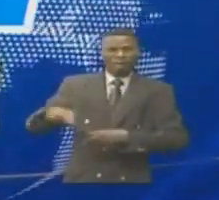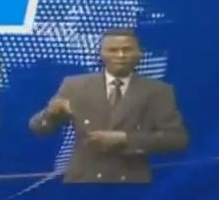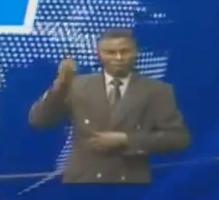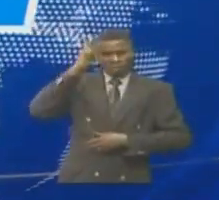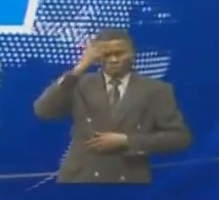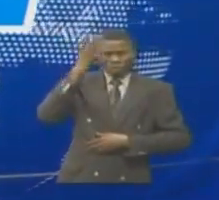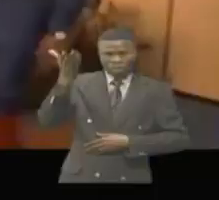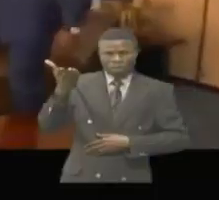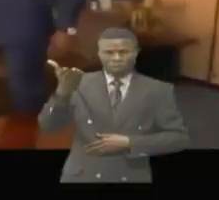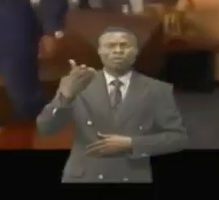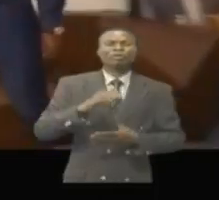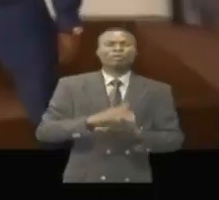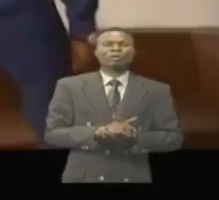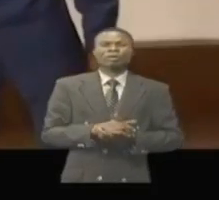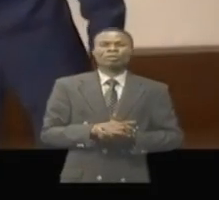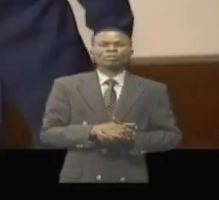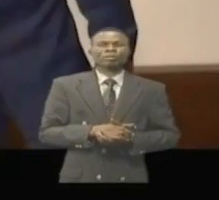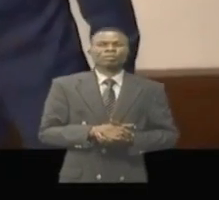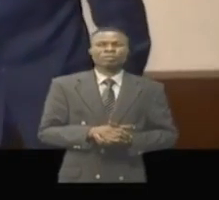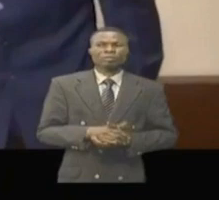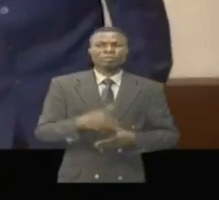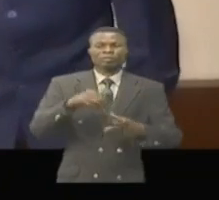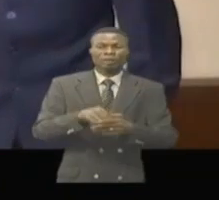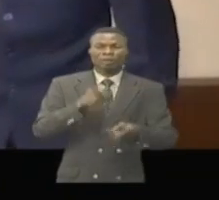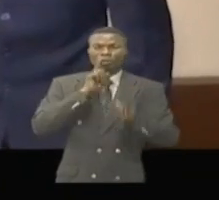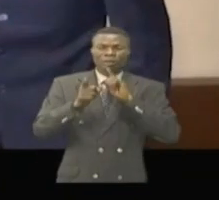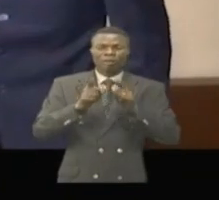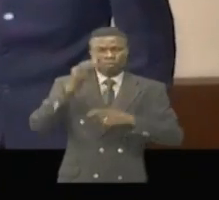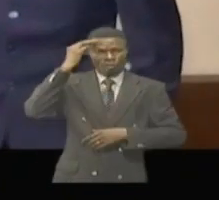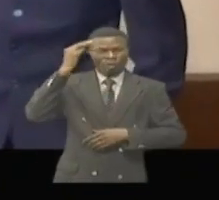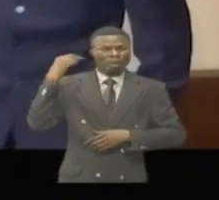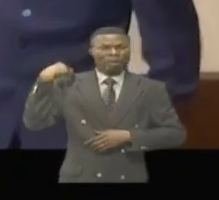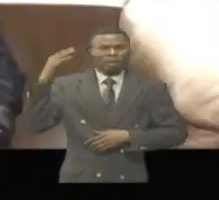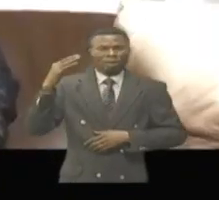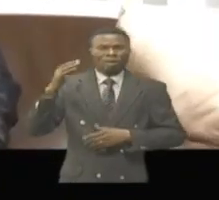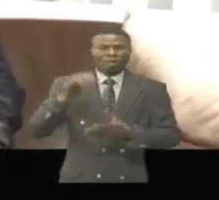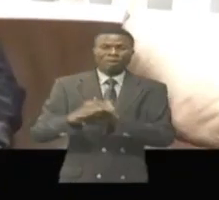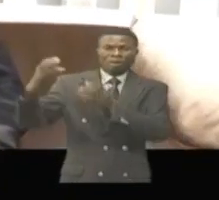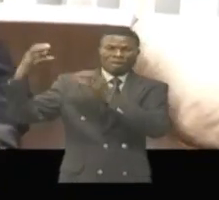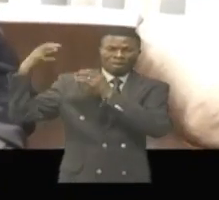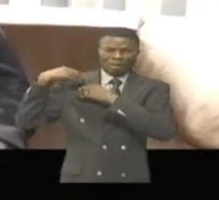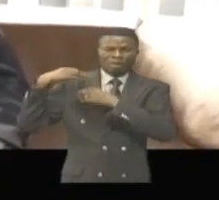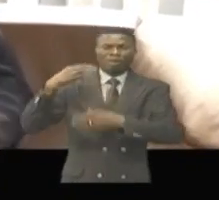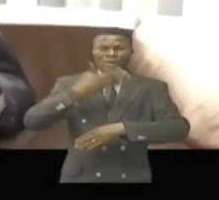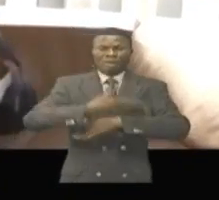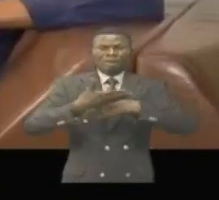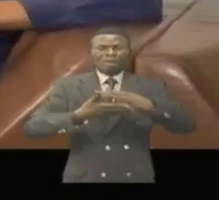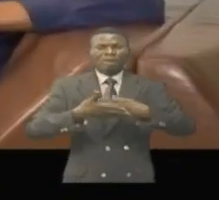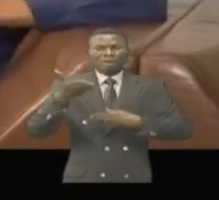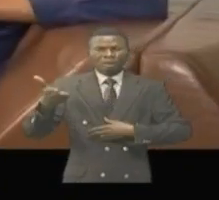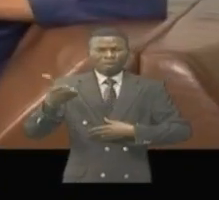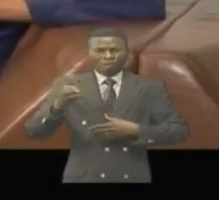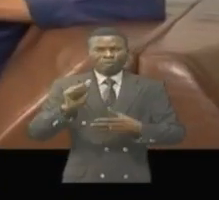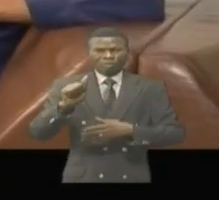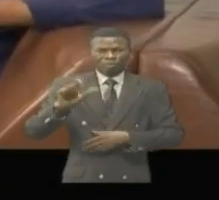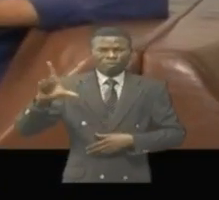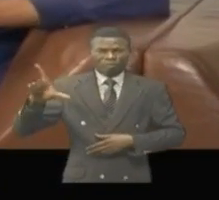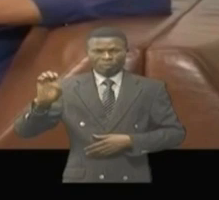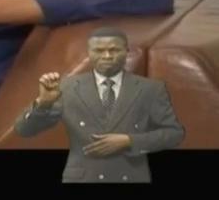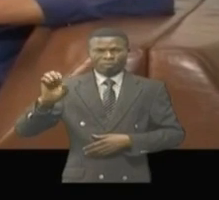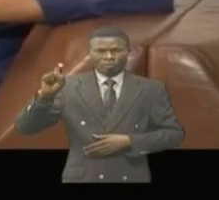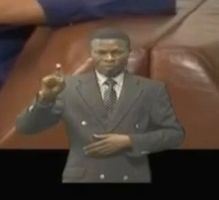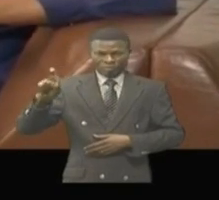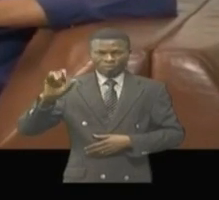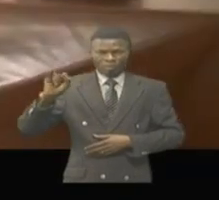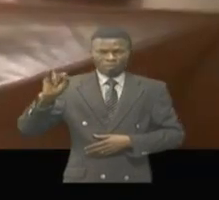commentaires. Au cœur des échanges entre le ministre d'État en charge des ITP, Alexis Guizarou Mouvouni, et son correspondant dans le